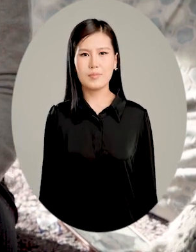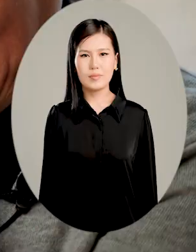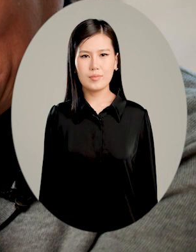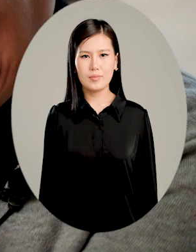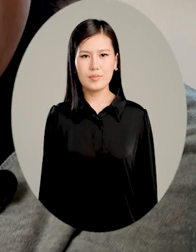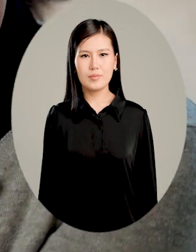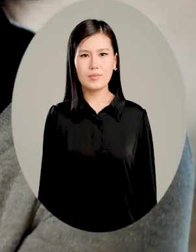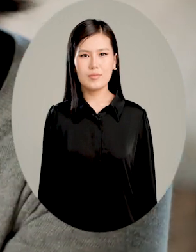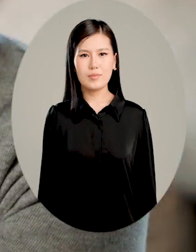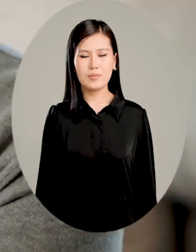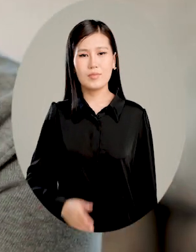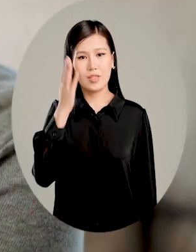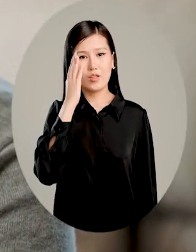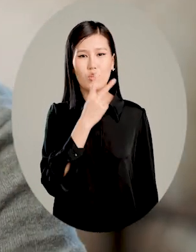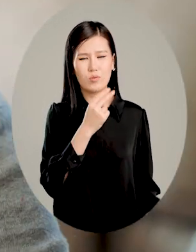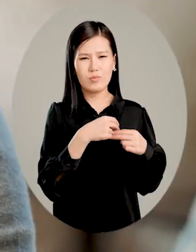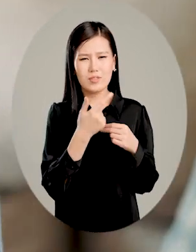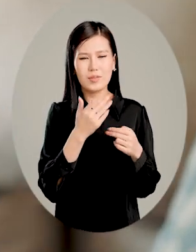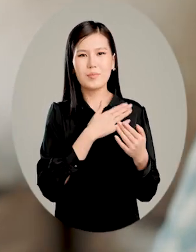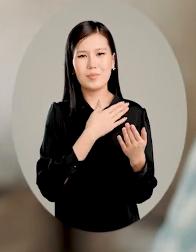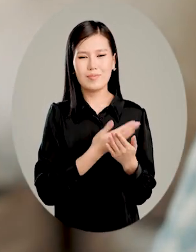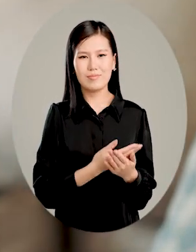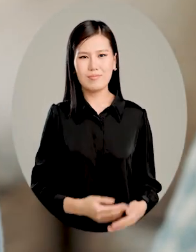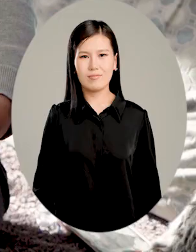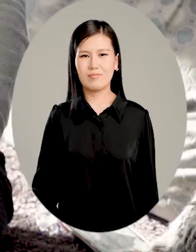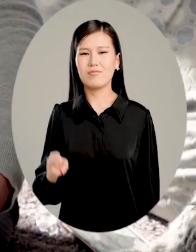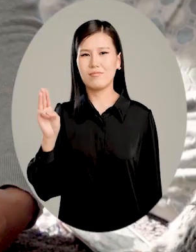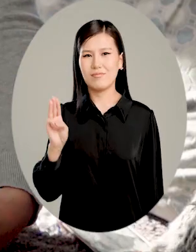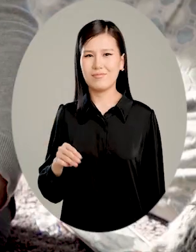явдаг. Тэр болох нь баярлаа.